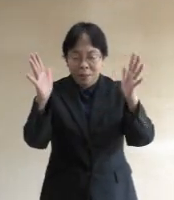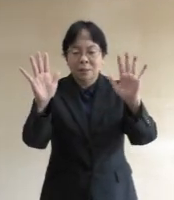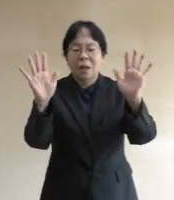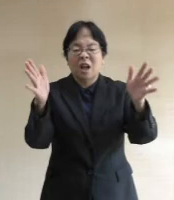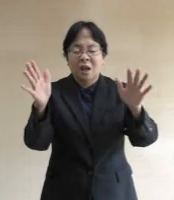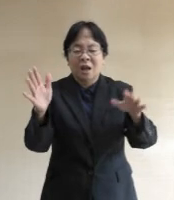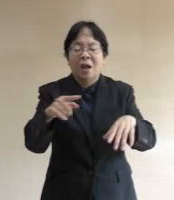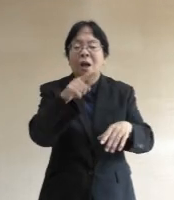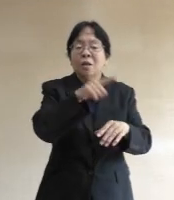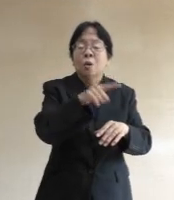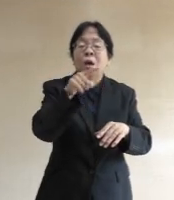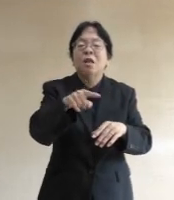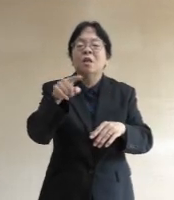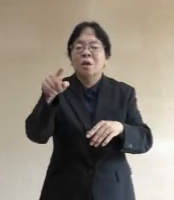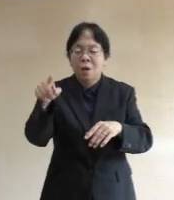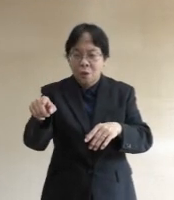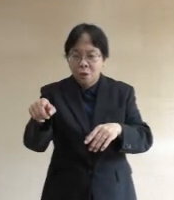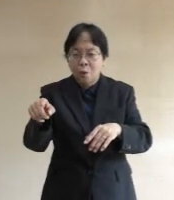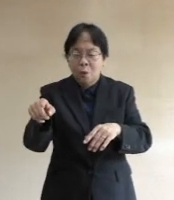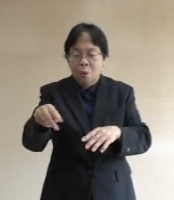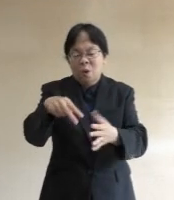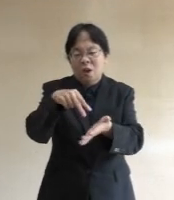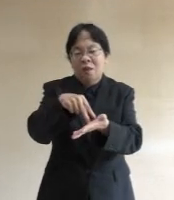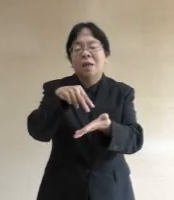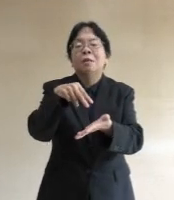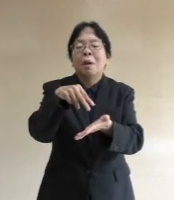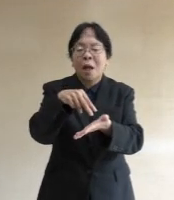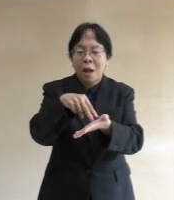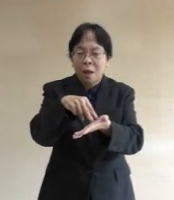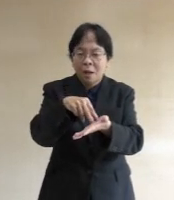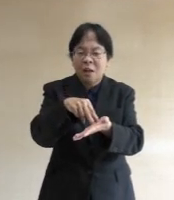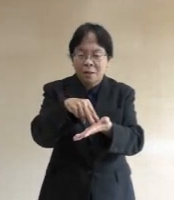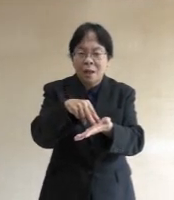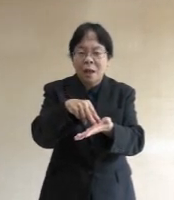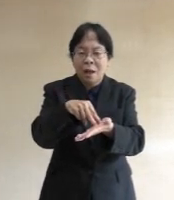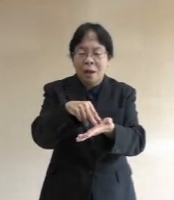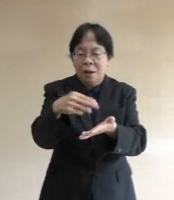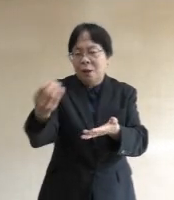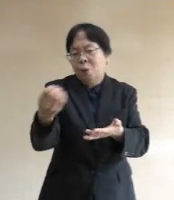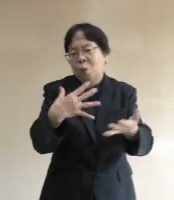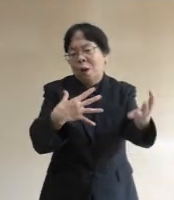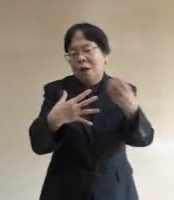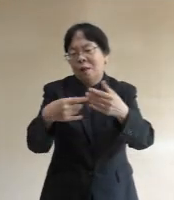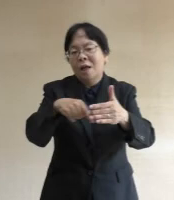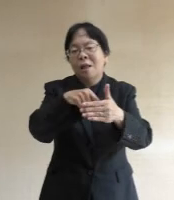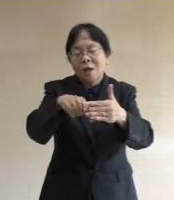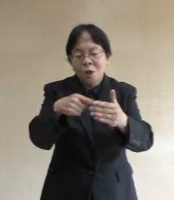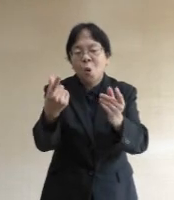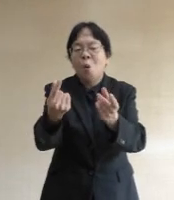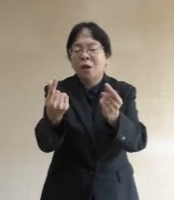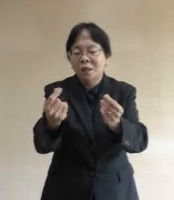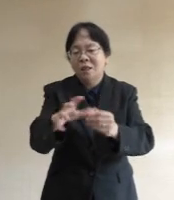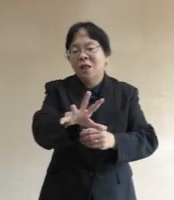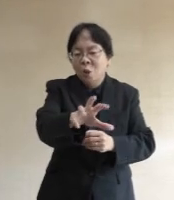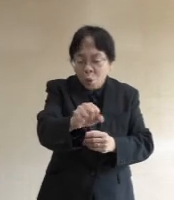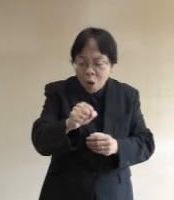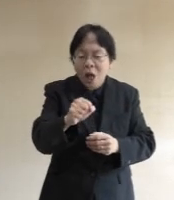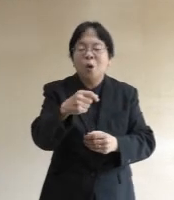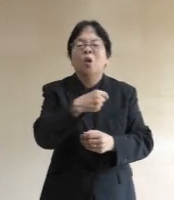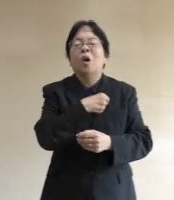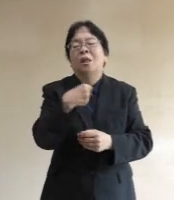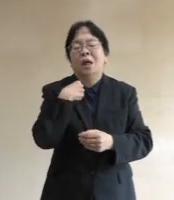が、本当に皆さん のそれぞれの発言ですごく示唆に富むような、ね、内容をいただいたというふうに思います